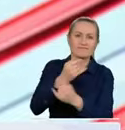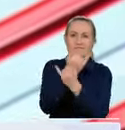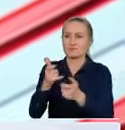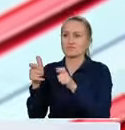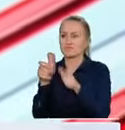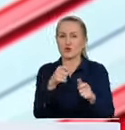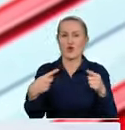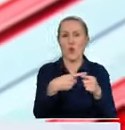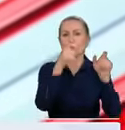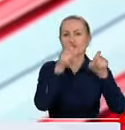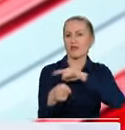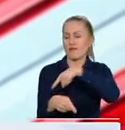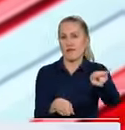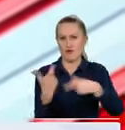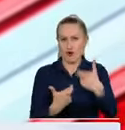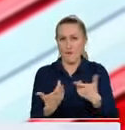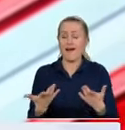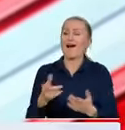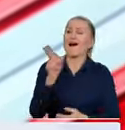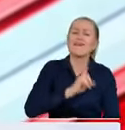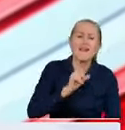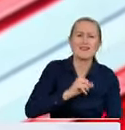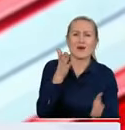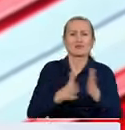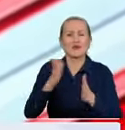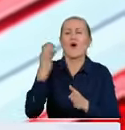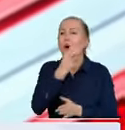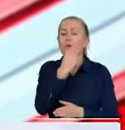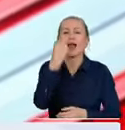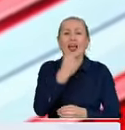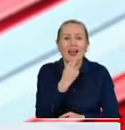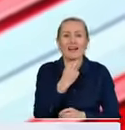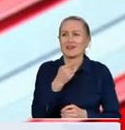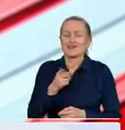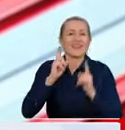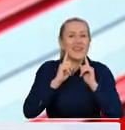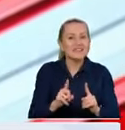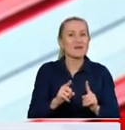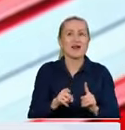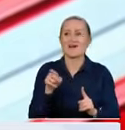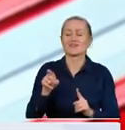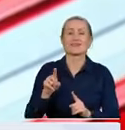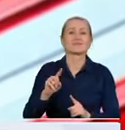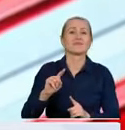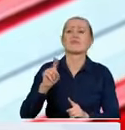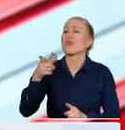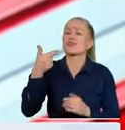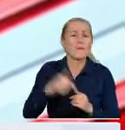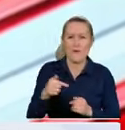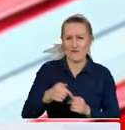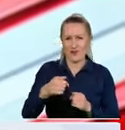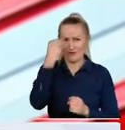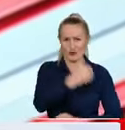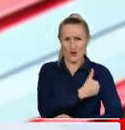kątach. Religia i przygotowanie do Komunii Świętej powinna być też nie w szkole, a właśnie w